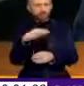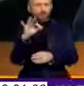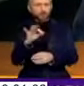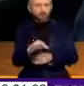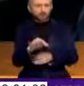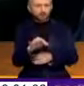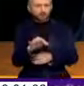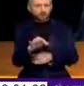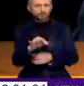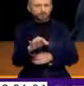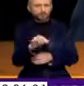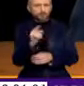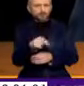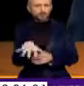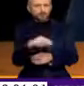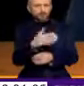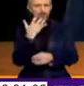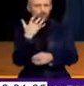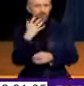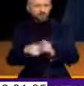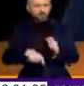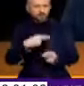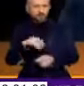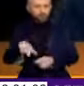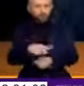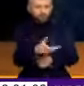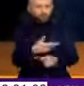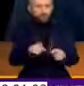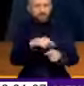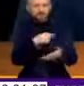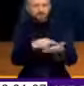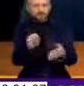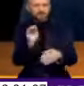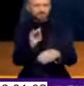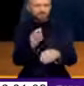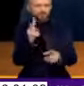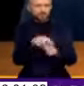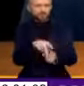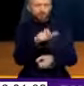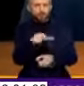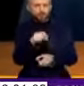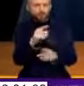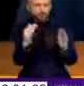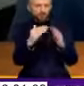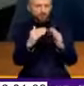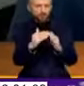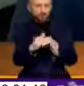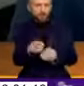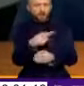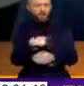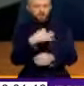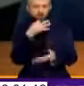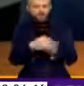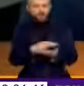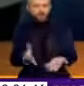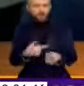40% цієї, наприклад, теплоти втрачається по дорозі. І це списують на мешканців того будинку. Але ми ж за це не